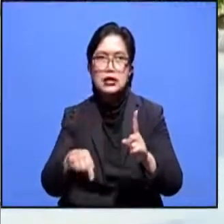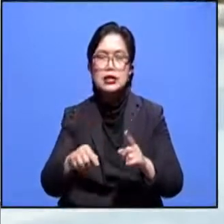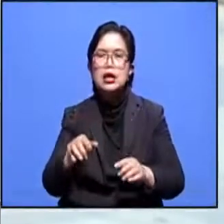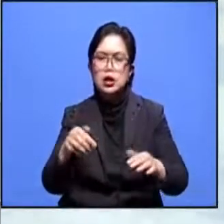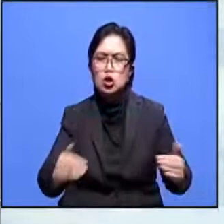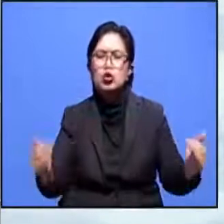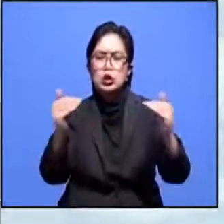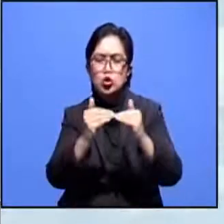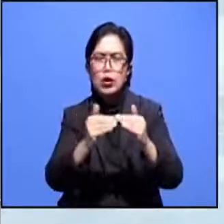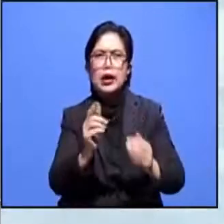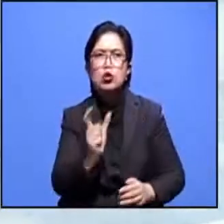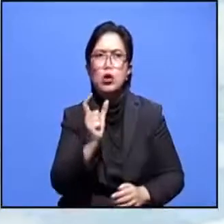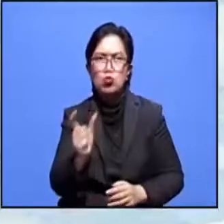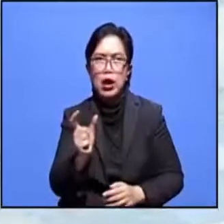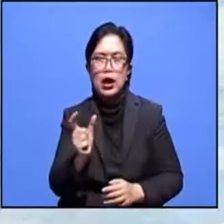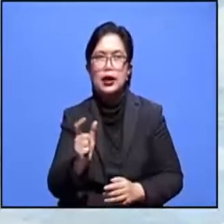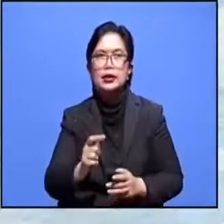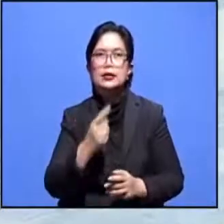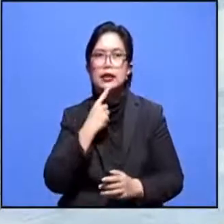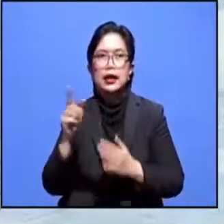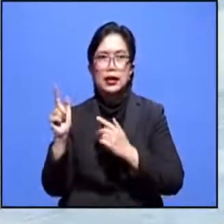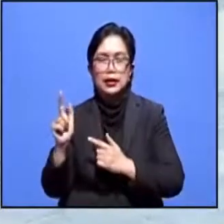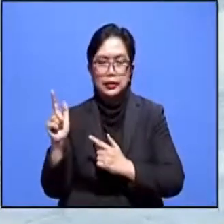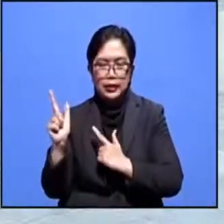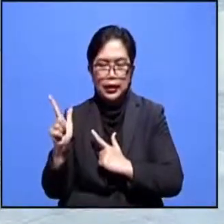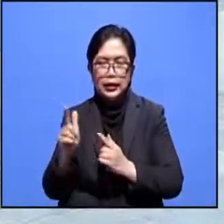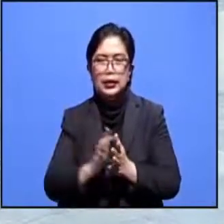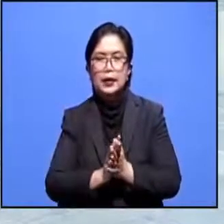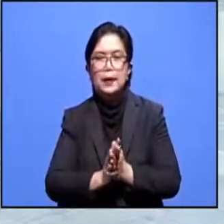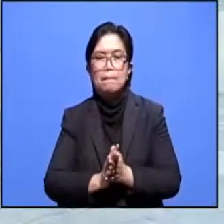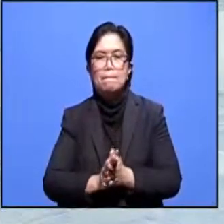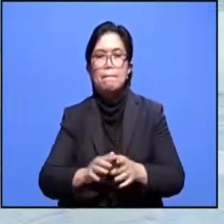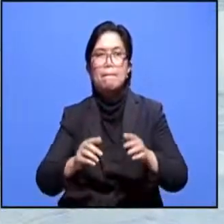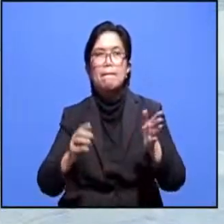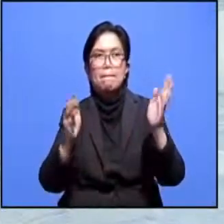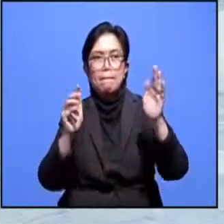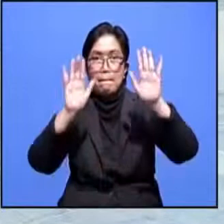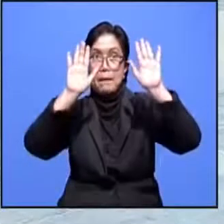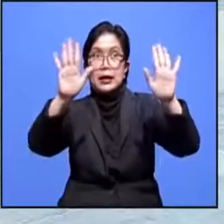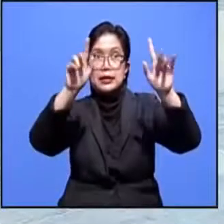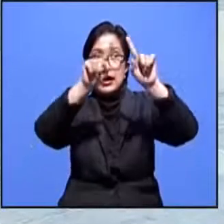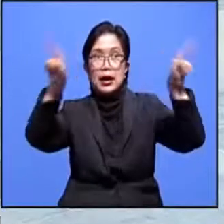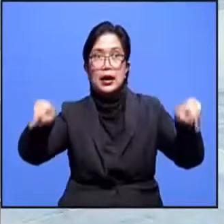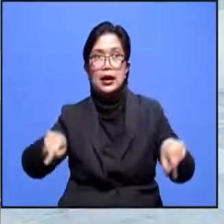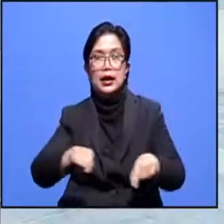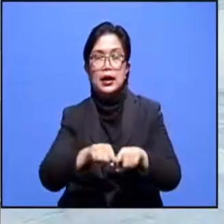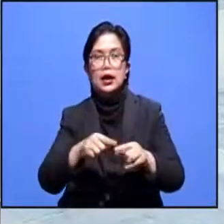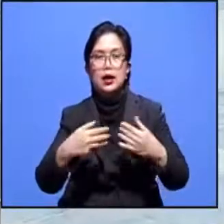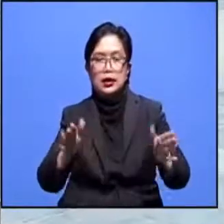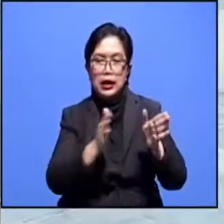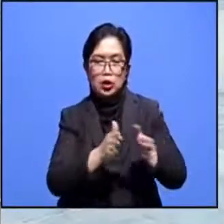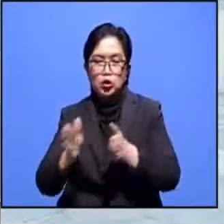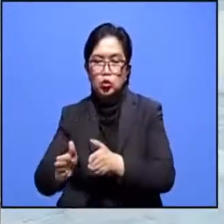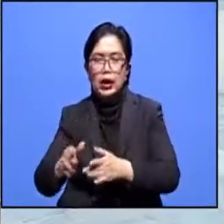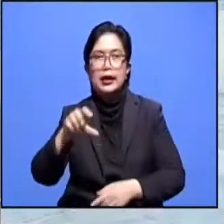Ya. Adapun persyaratan untuk memasang reklame ataupun baliho diatur dalam peraturan daerah masing-masing wilayah.